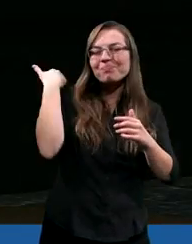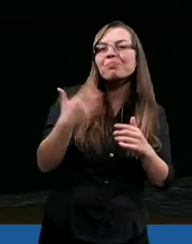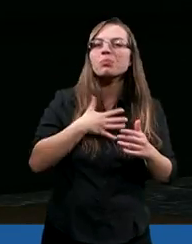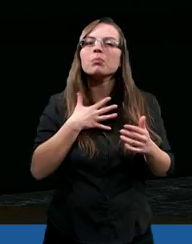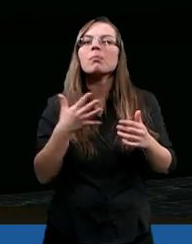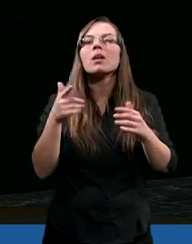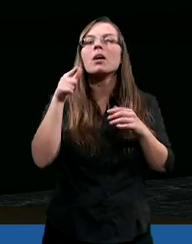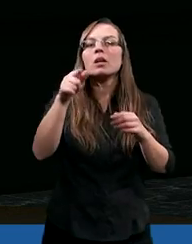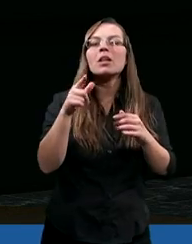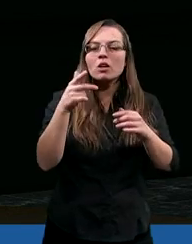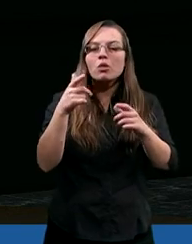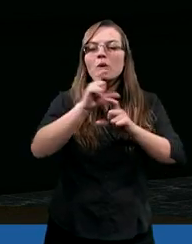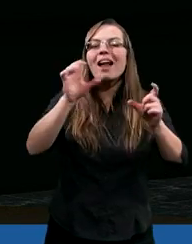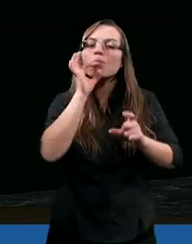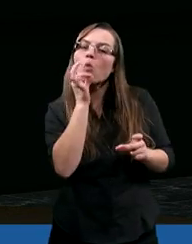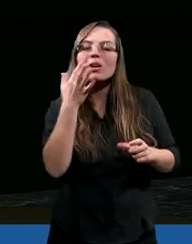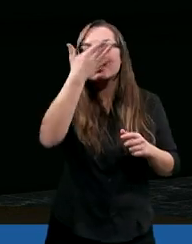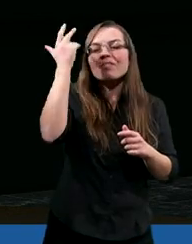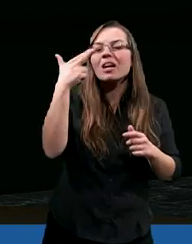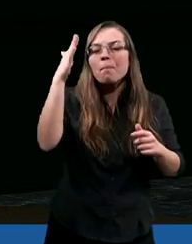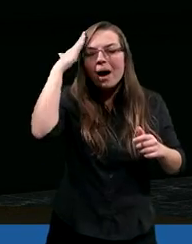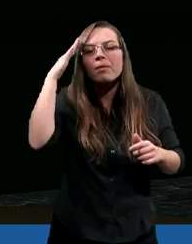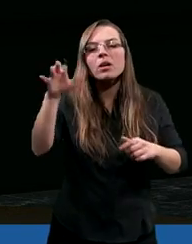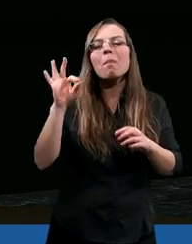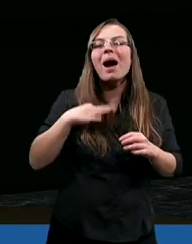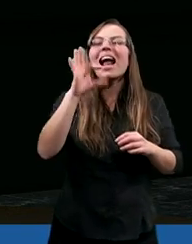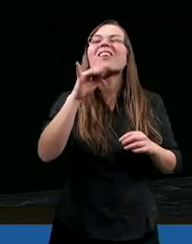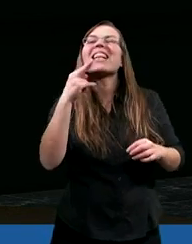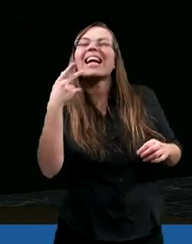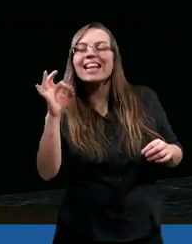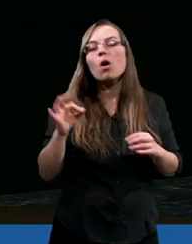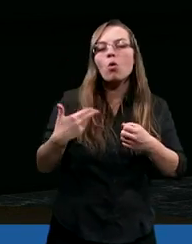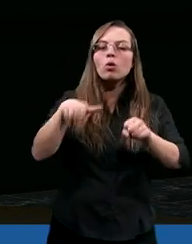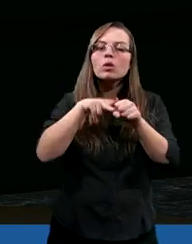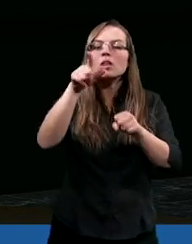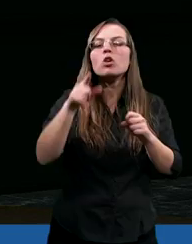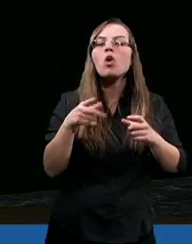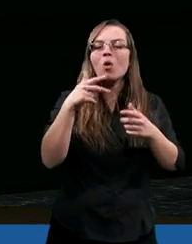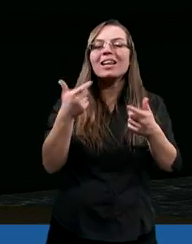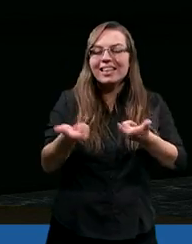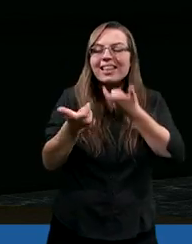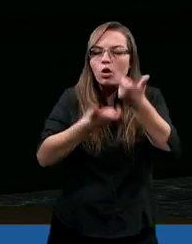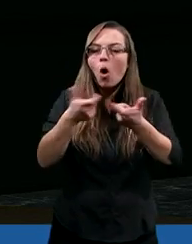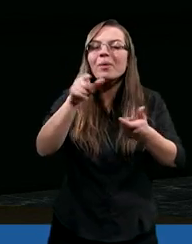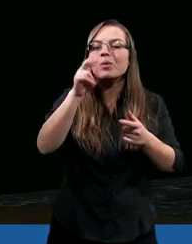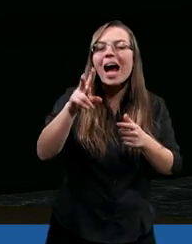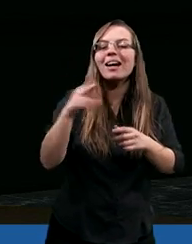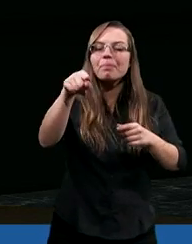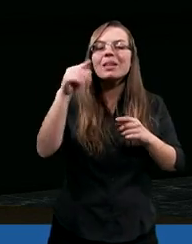tam w naszych czasach młodości, nie wiem, czy pamiętacie pana Kosidowskiego, specjalizował się w takim właśnie